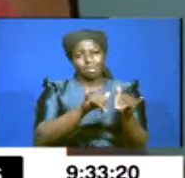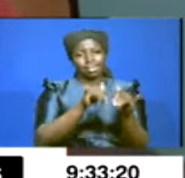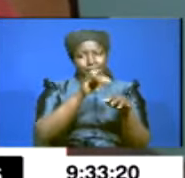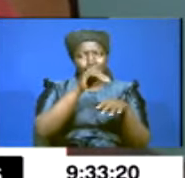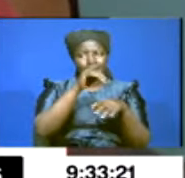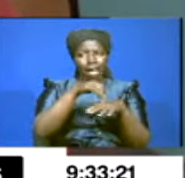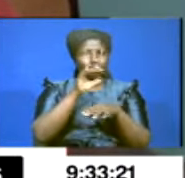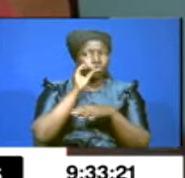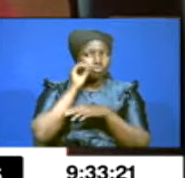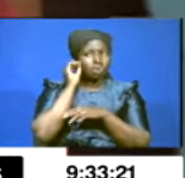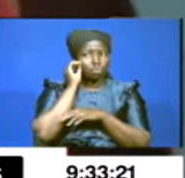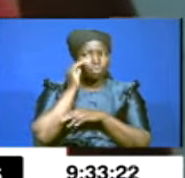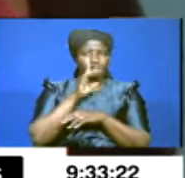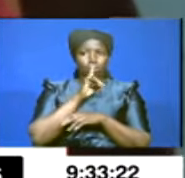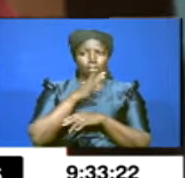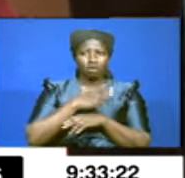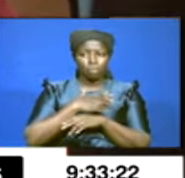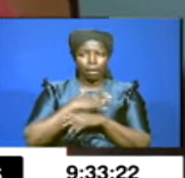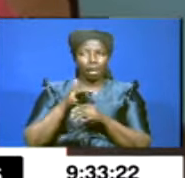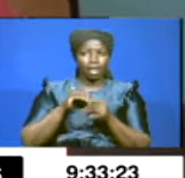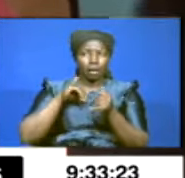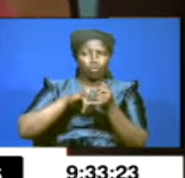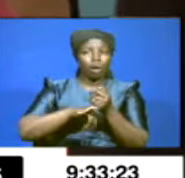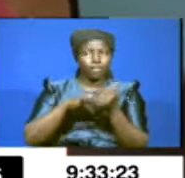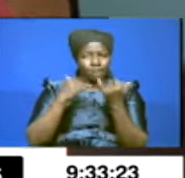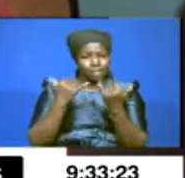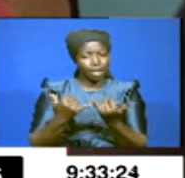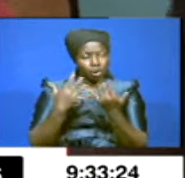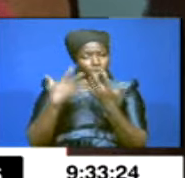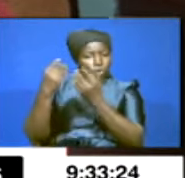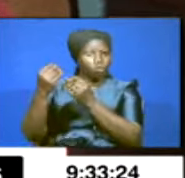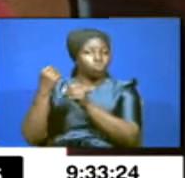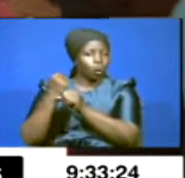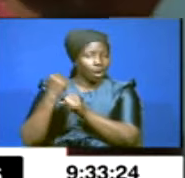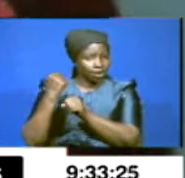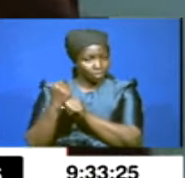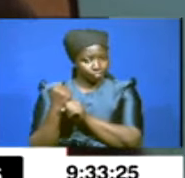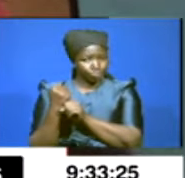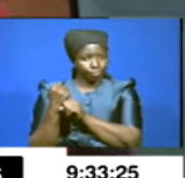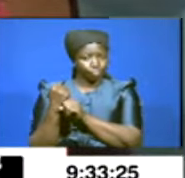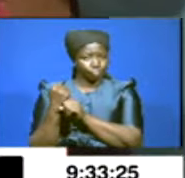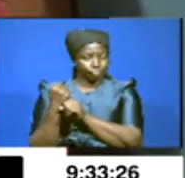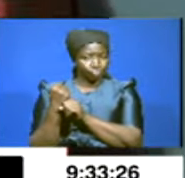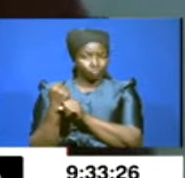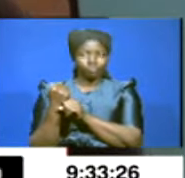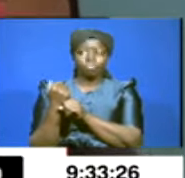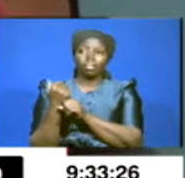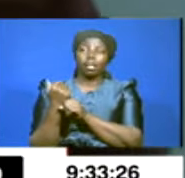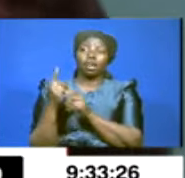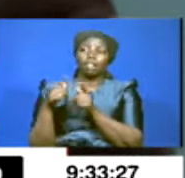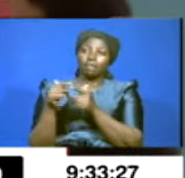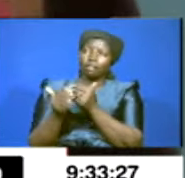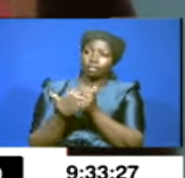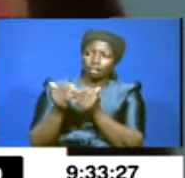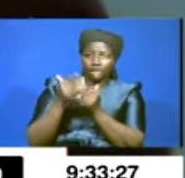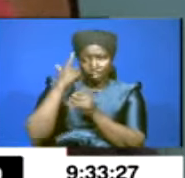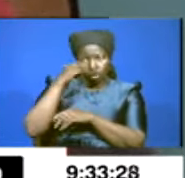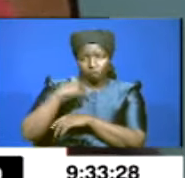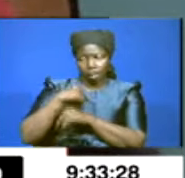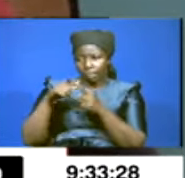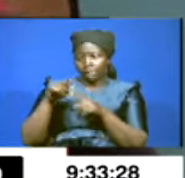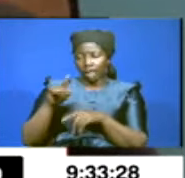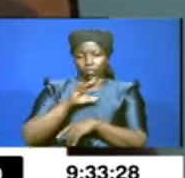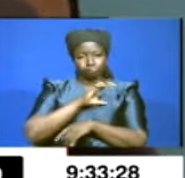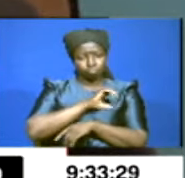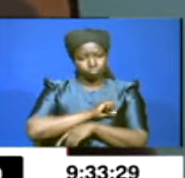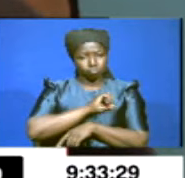imelazimu mke wangu, sasa yeye ndo atafanya kibarua, afanye vibarua, akinitunza. Lakini amenivumilia na